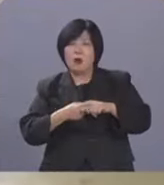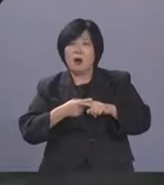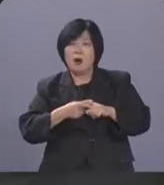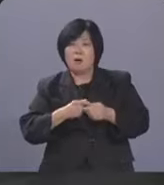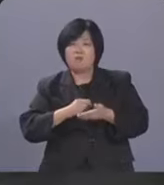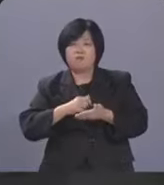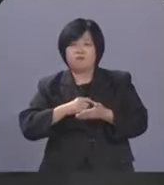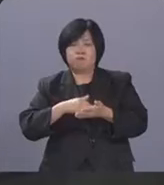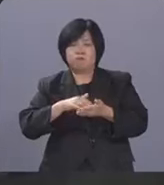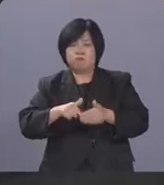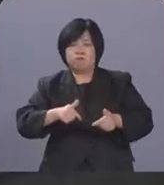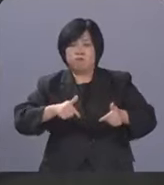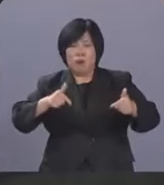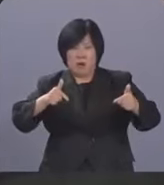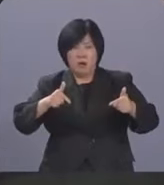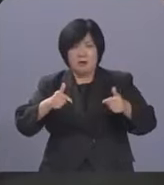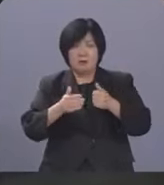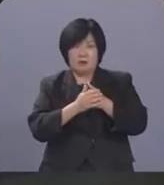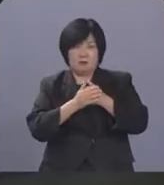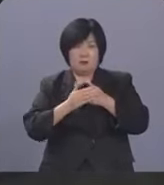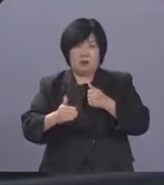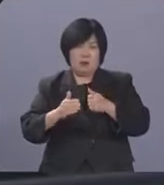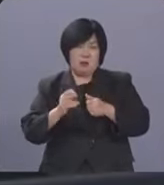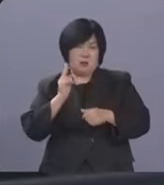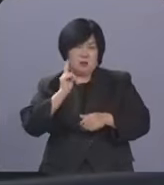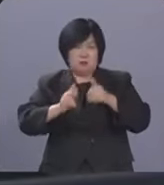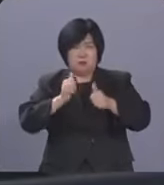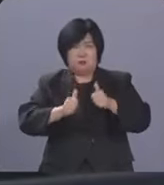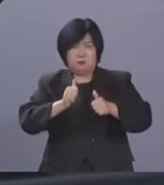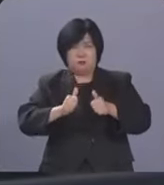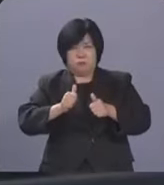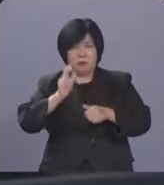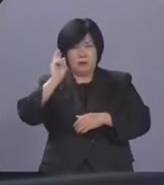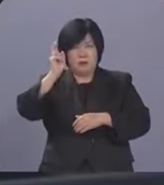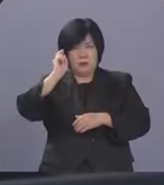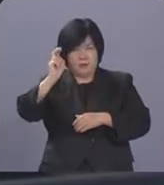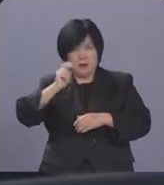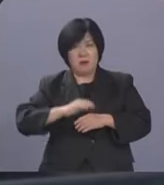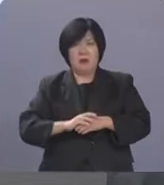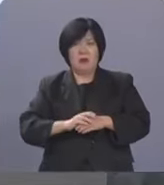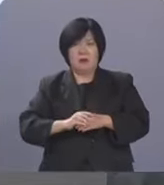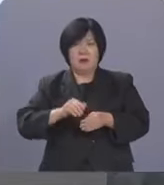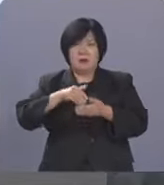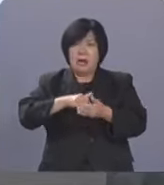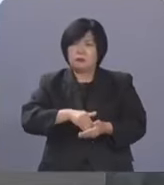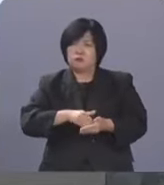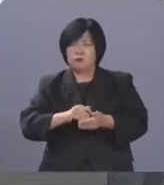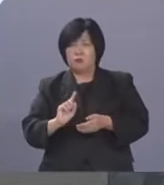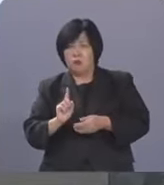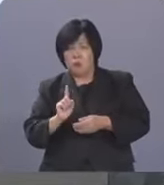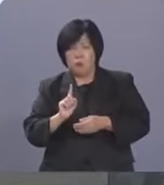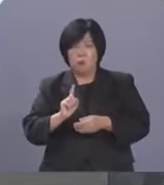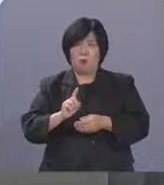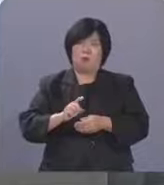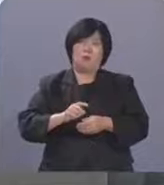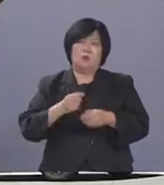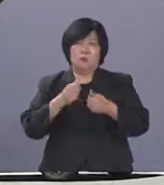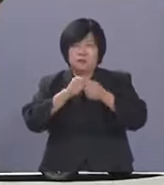어느 때보다 치열한 경쟁이 예상됩니다. 영역별 가중치를 따지는 등 세심한 입시 전략이